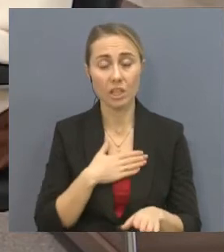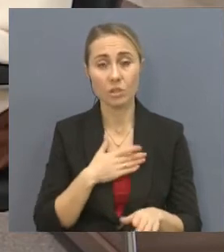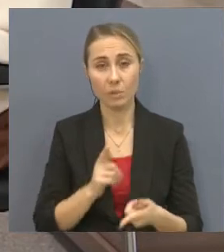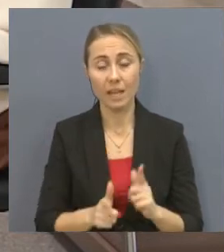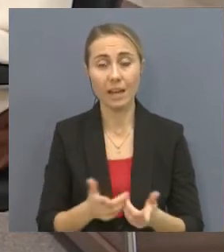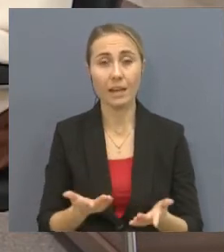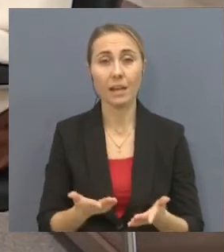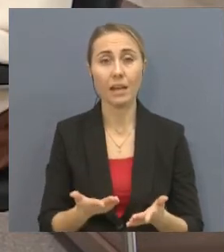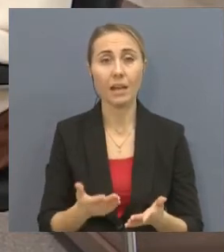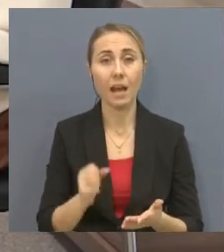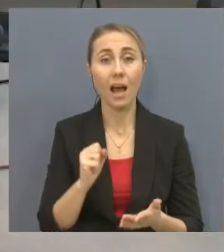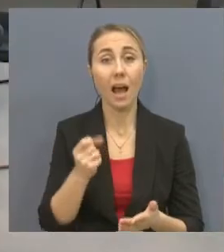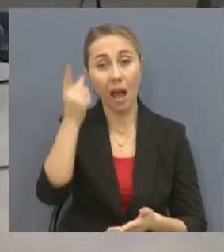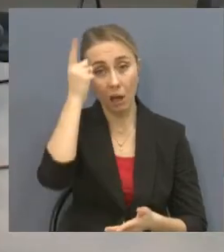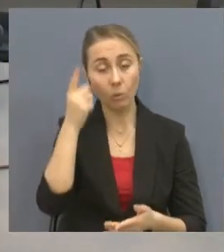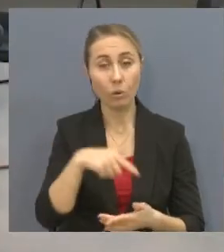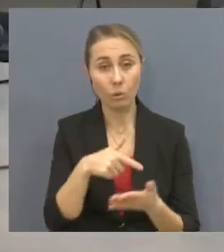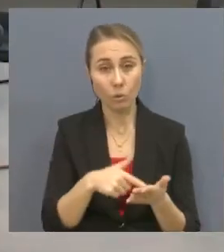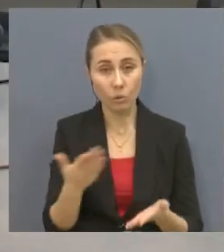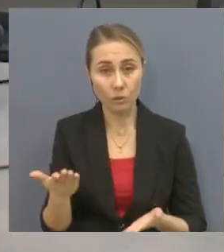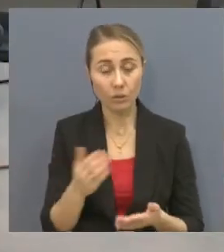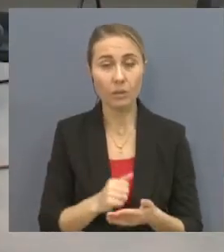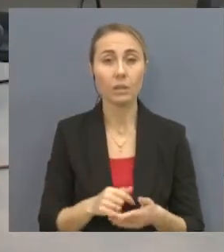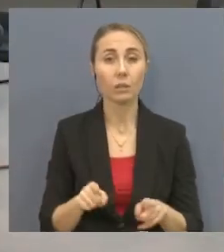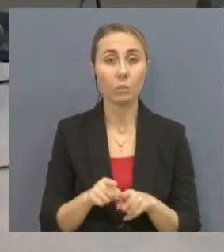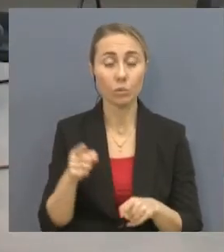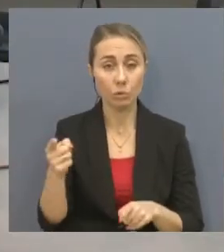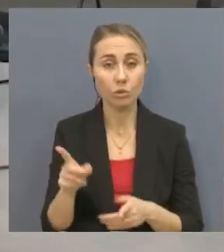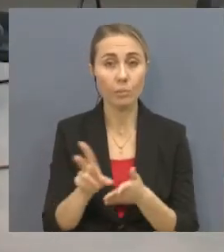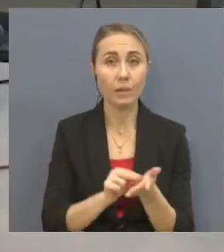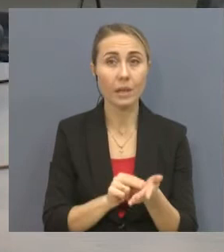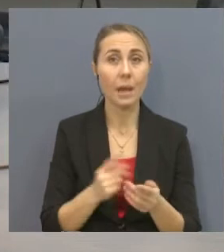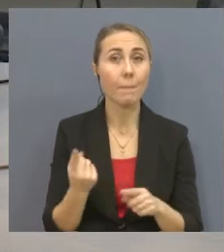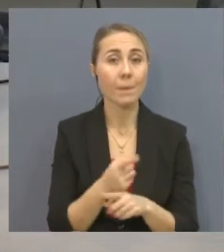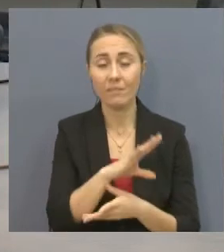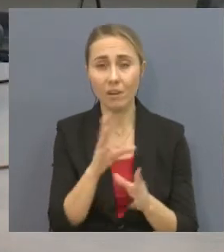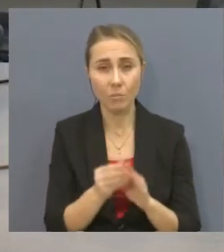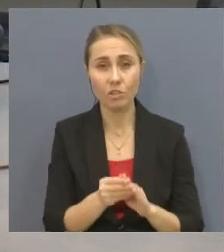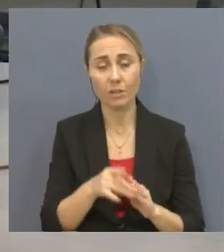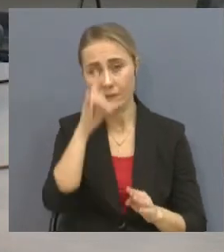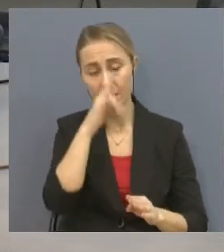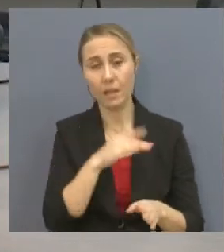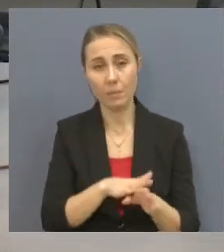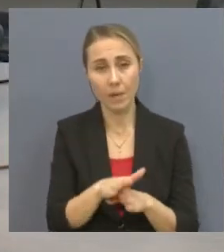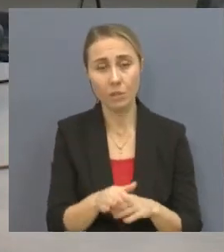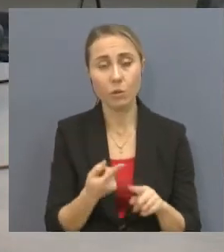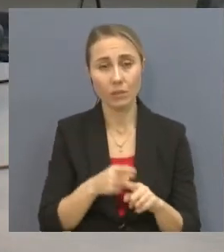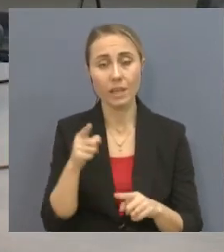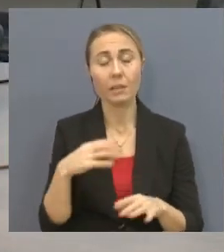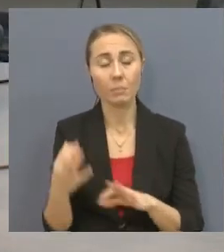город аркуль тоже можно привести к примеру потому что там первые вообще в казахстане был реализован такой проект